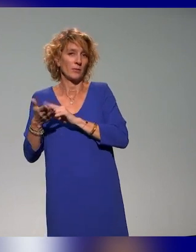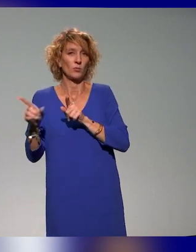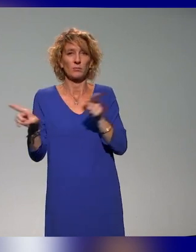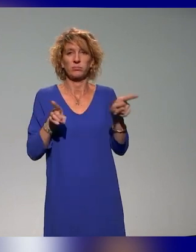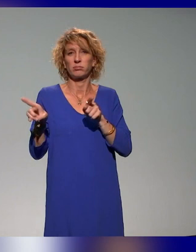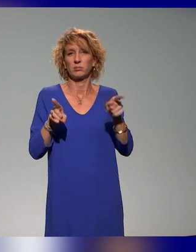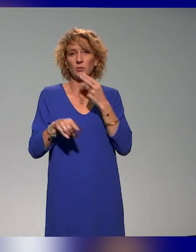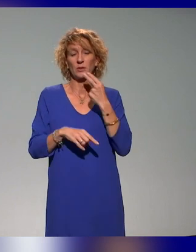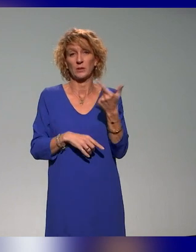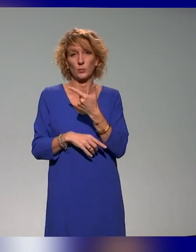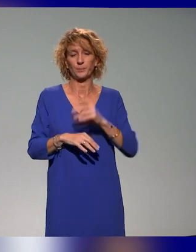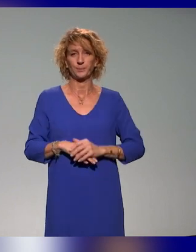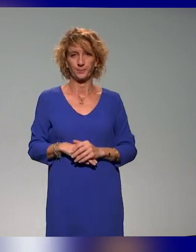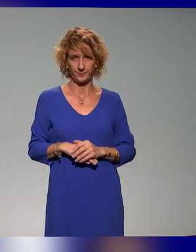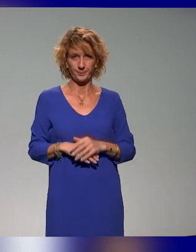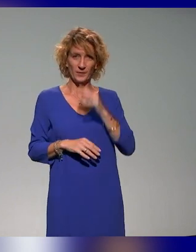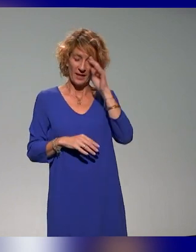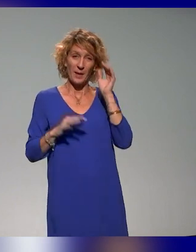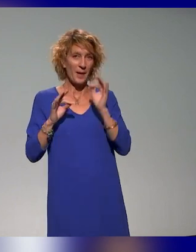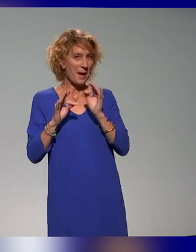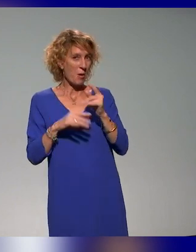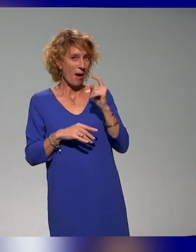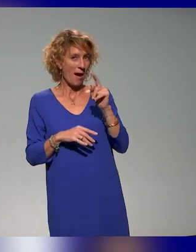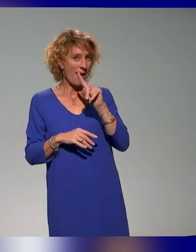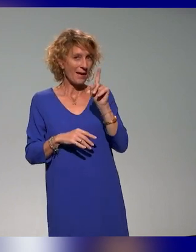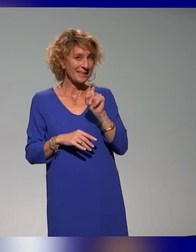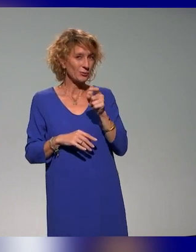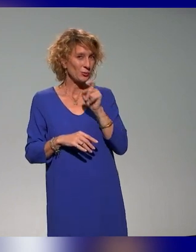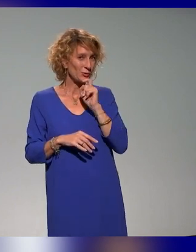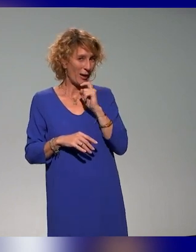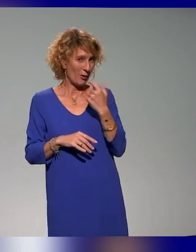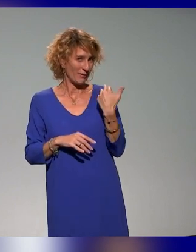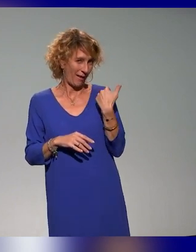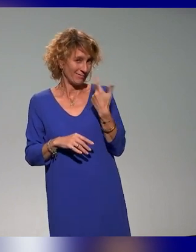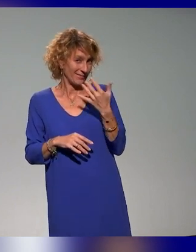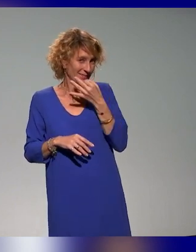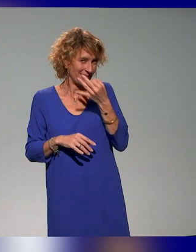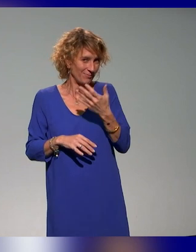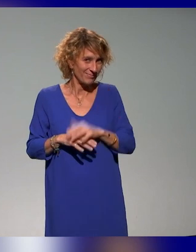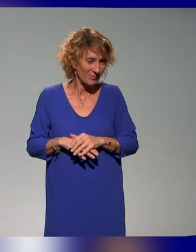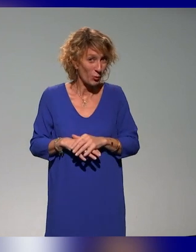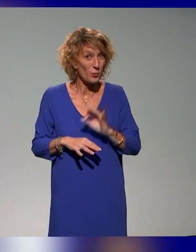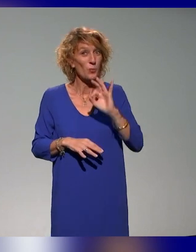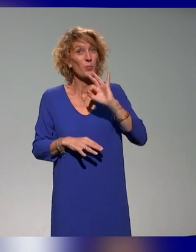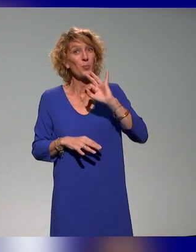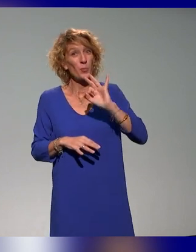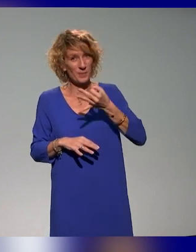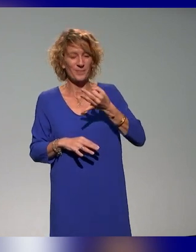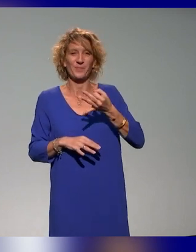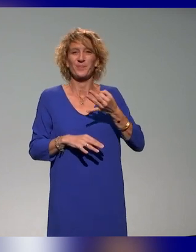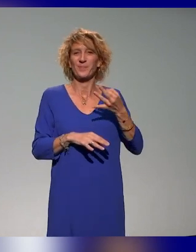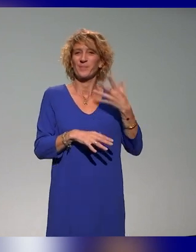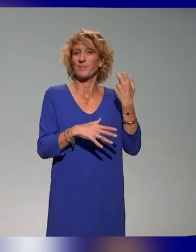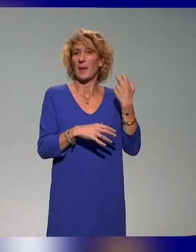réponse à la question qui a été posée est déjà un peu résolue. Oui, Pierre a pu